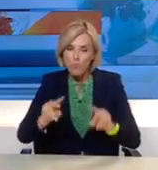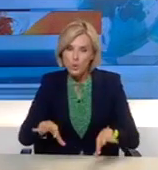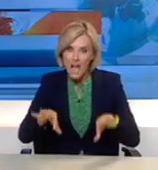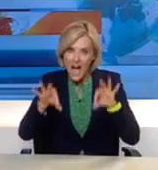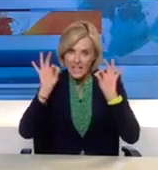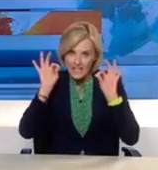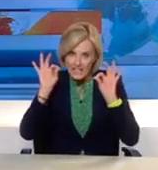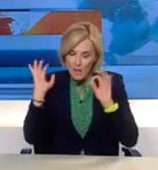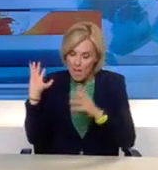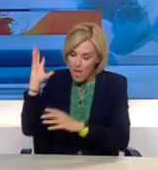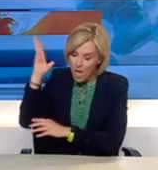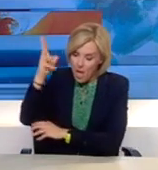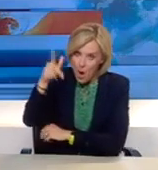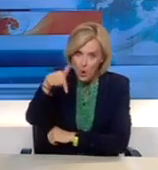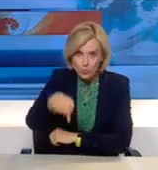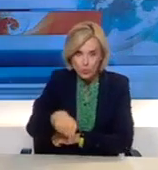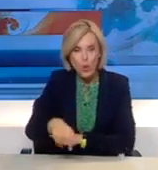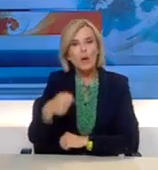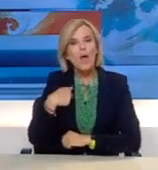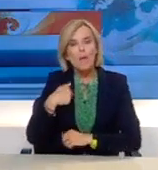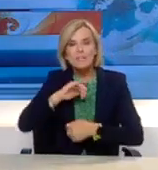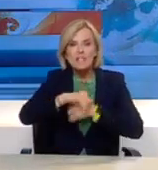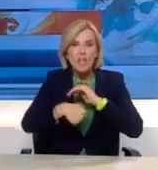και συνεχίζουμε και έχουμε βεβαίως την προσοχή μας